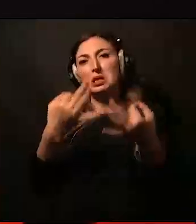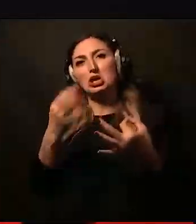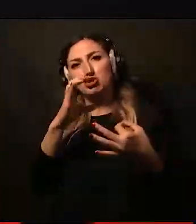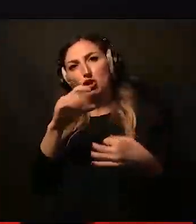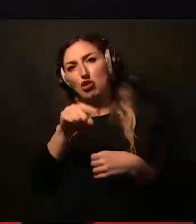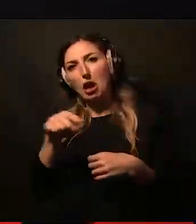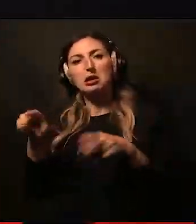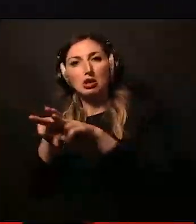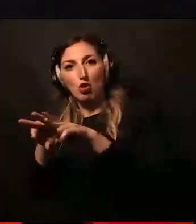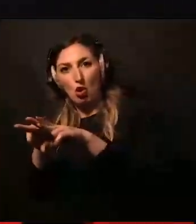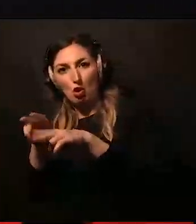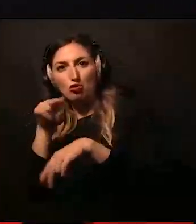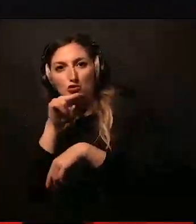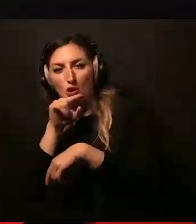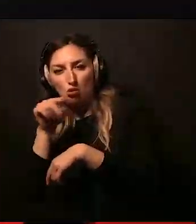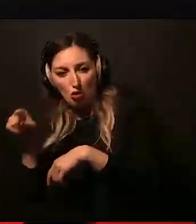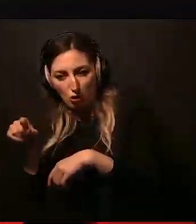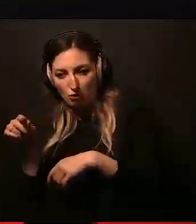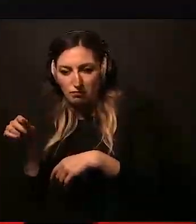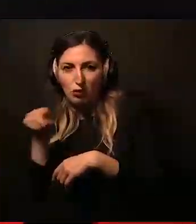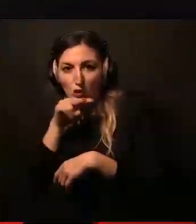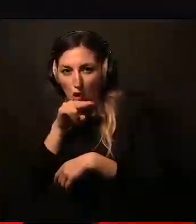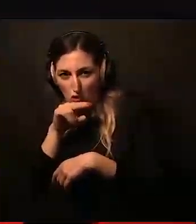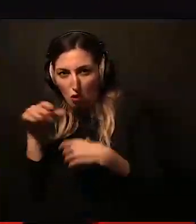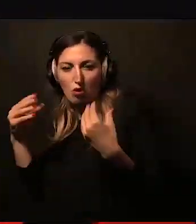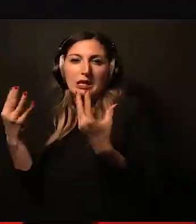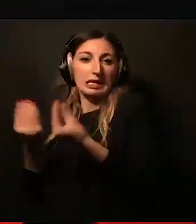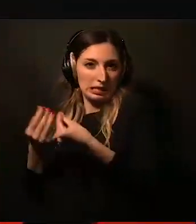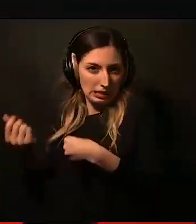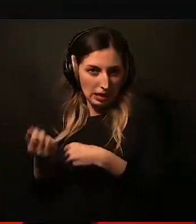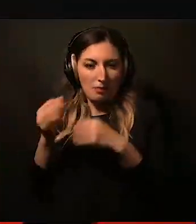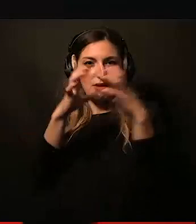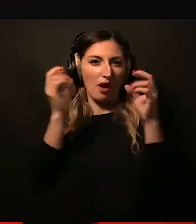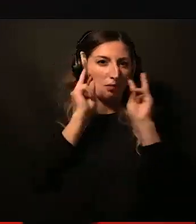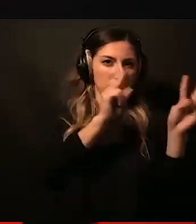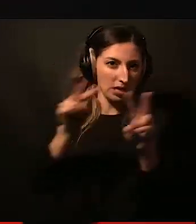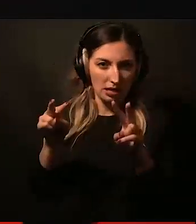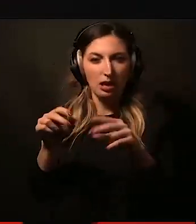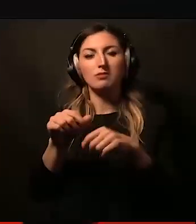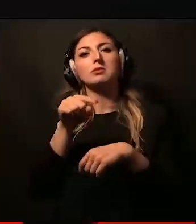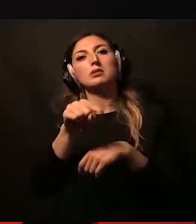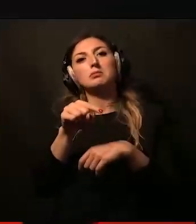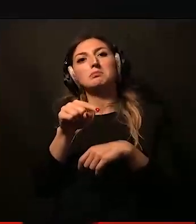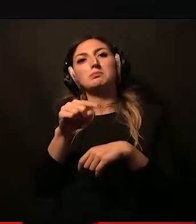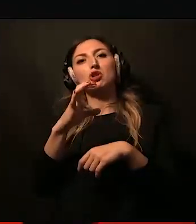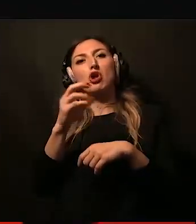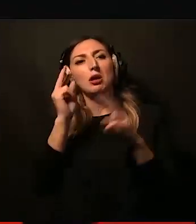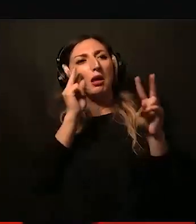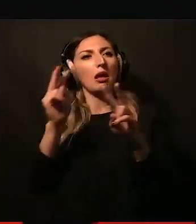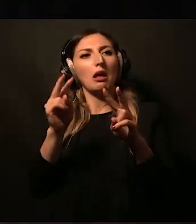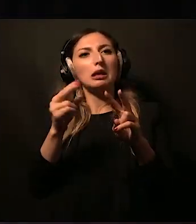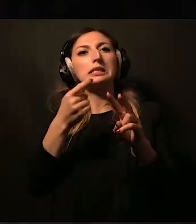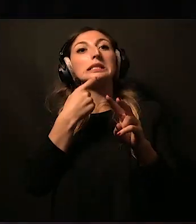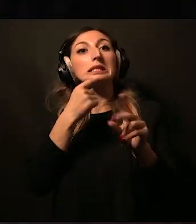arrivano al cancello lui scopre Chi sono i suoi compagni di viaggio erol D ci